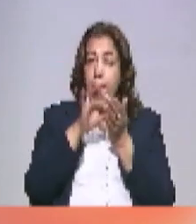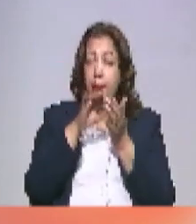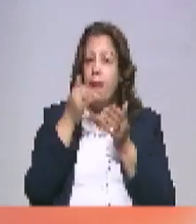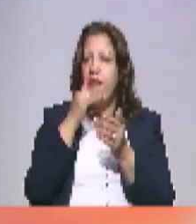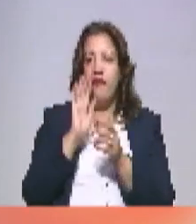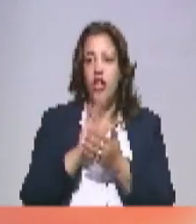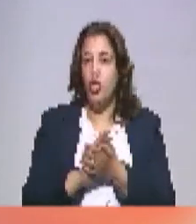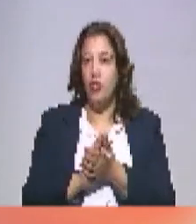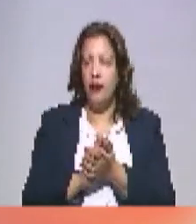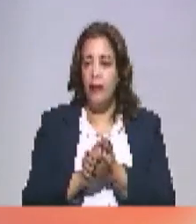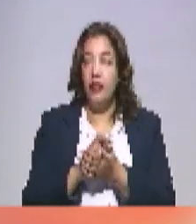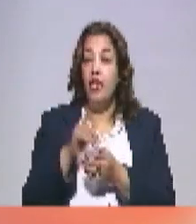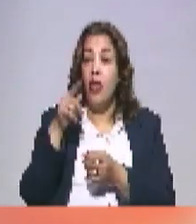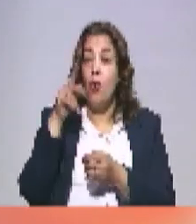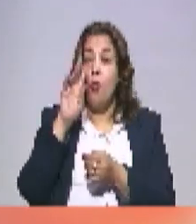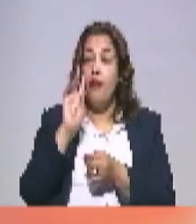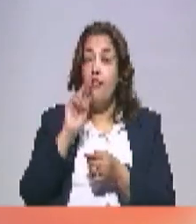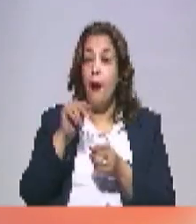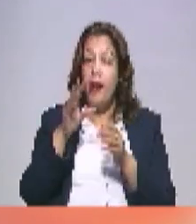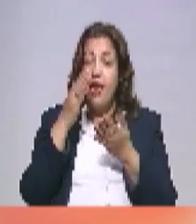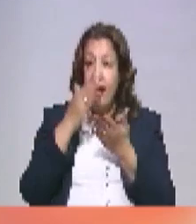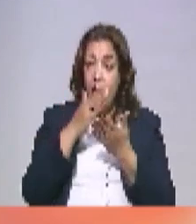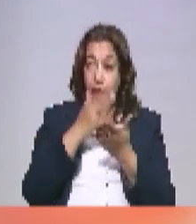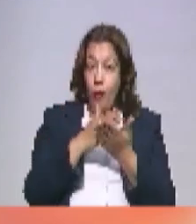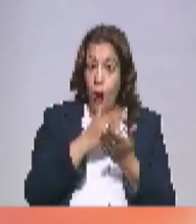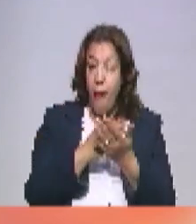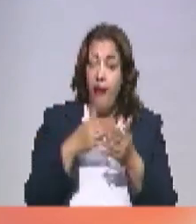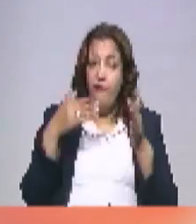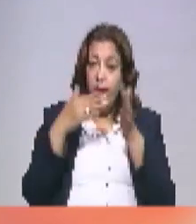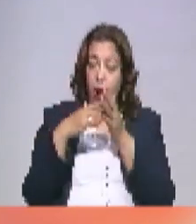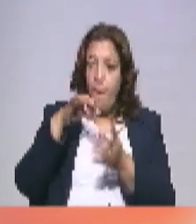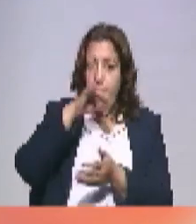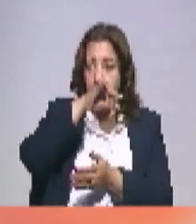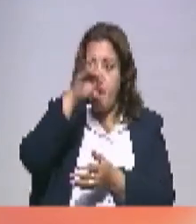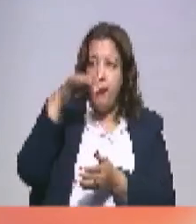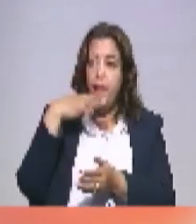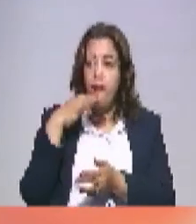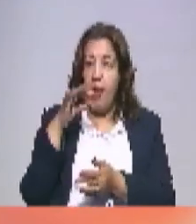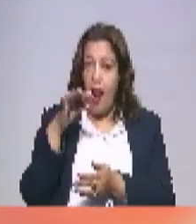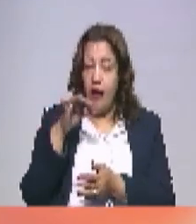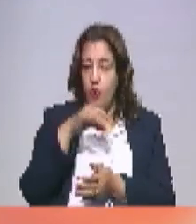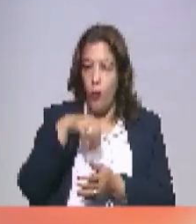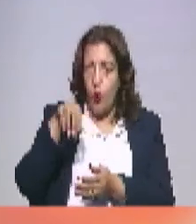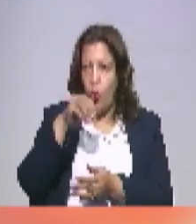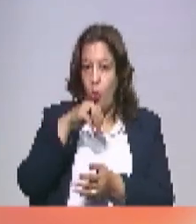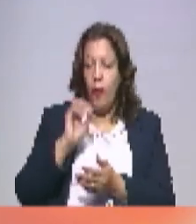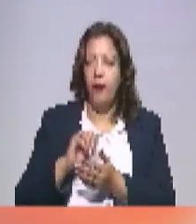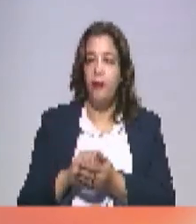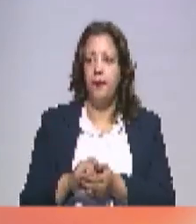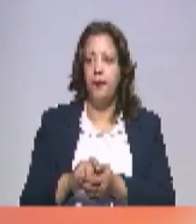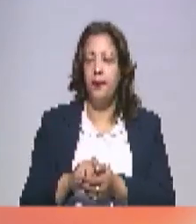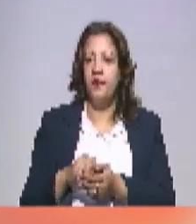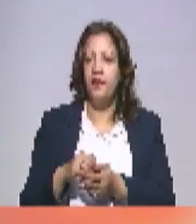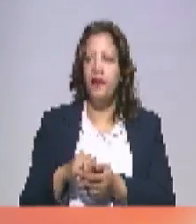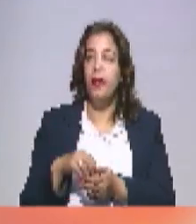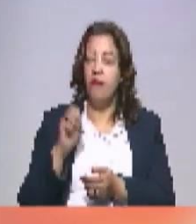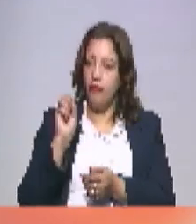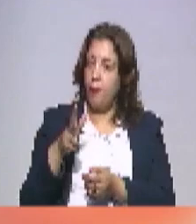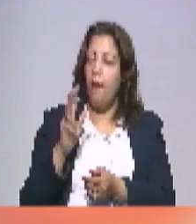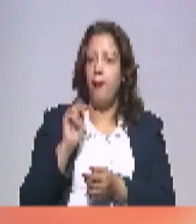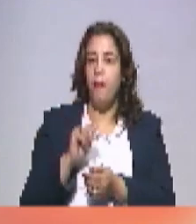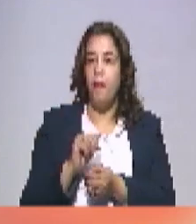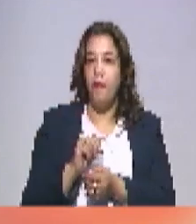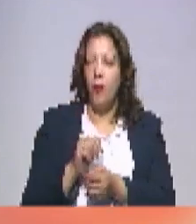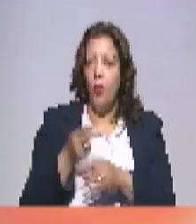حلو قوي. فاحنا هناخدها كده مكعبات وبعدين نحط عليها الملح بتاعها ونشوف هنعمل فيها ايه. ماشي.